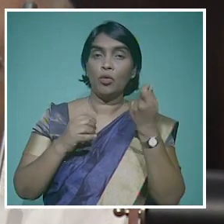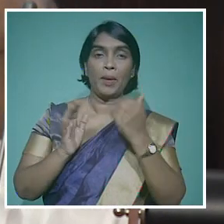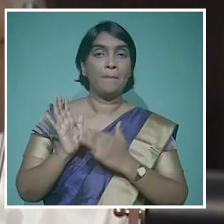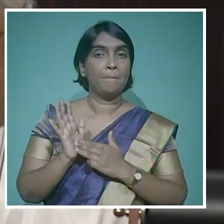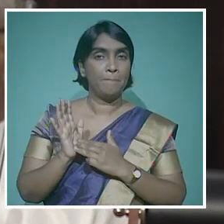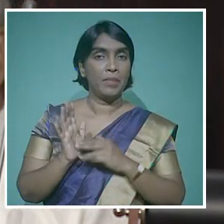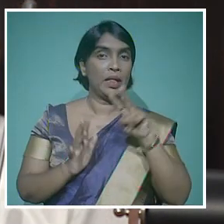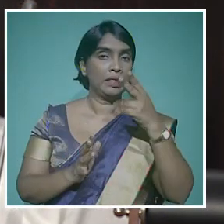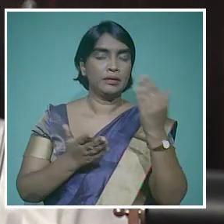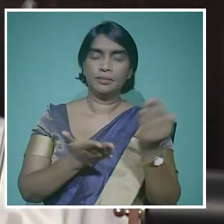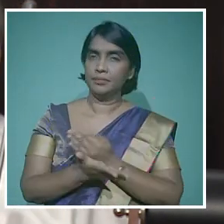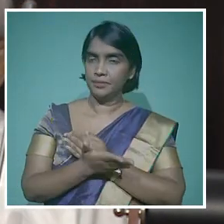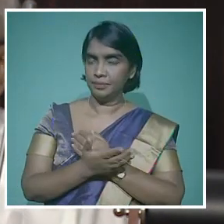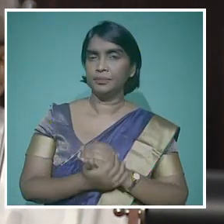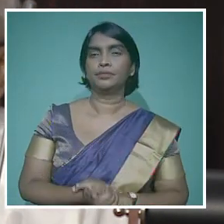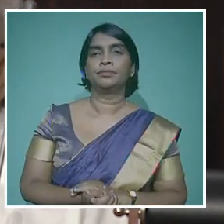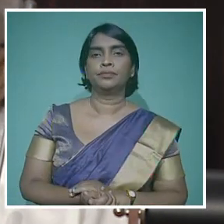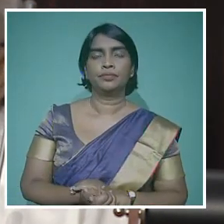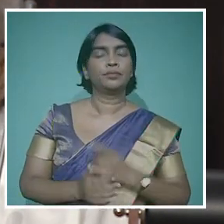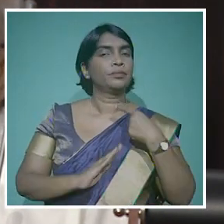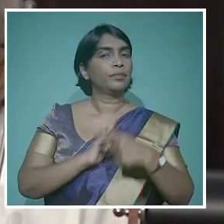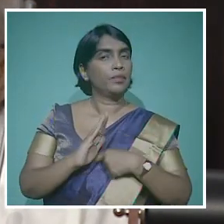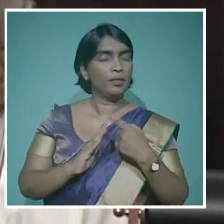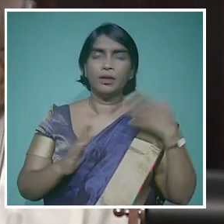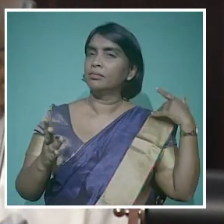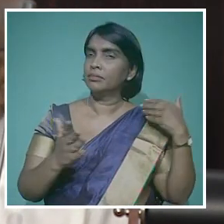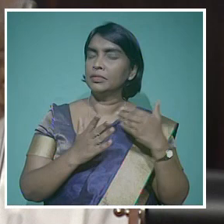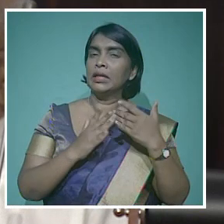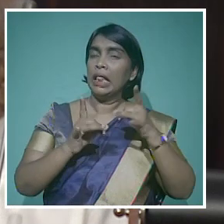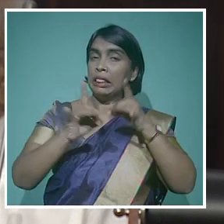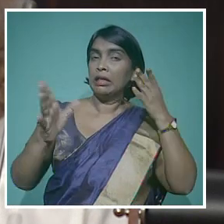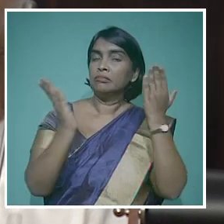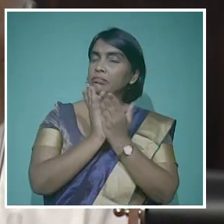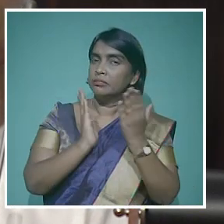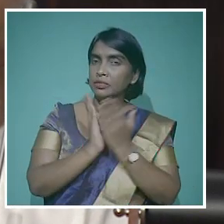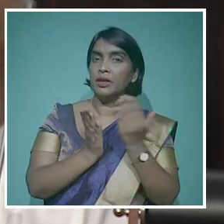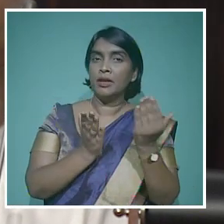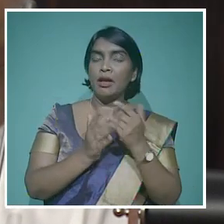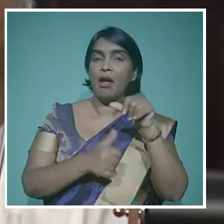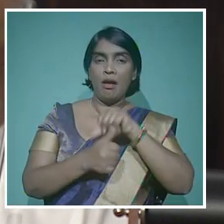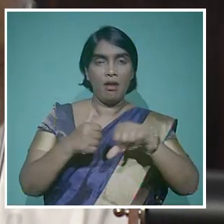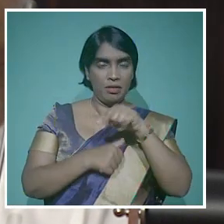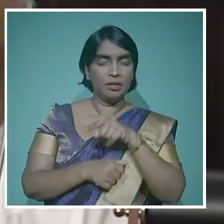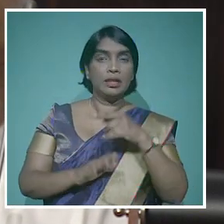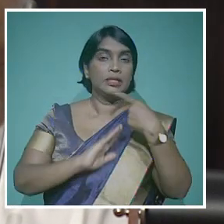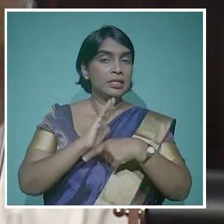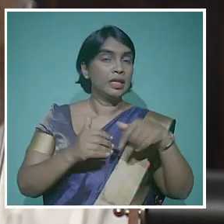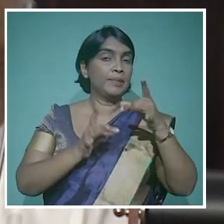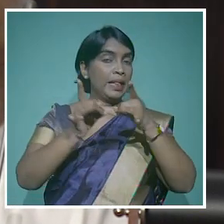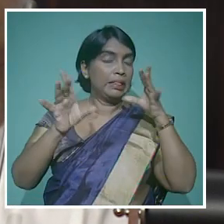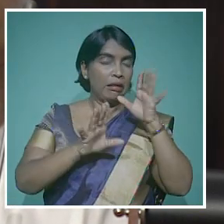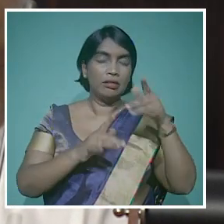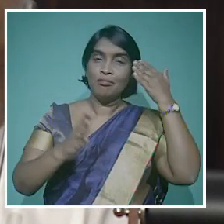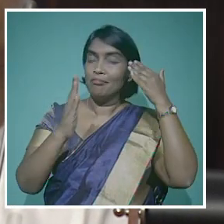මිලියන 200ක් වෙන් කරලා තියෙනවා. ශ්‍රී ලංකාවේ ඉතිහාසය හැදෑරීම සඳහා වෙන් වූ ආයතනය. ශ්‍රී ලංකාවේ ඉතිහාසය